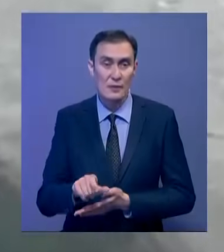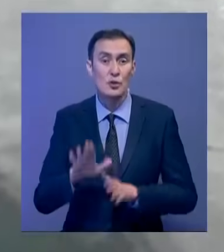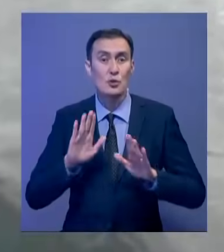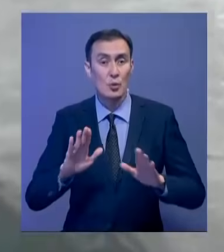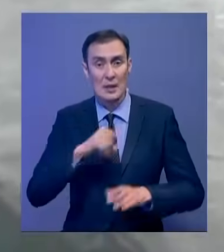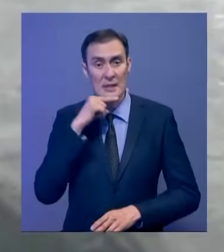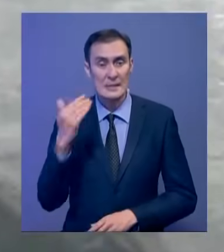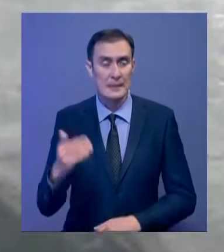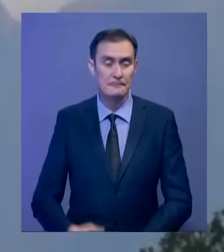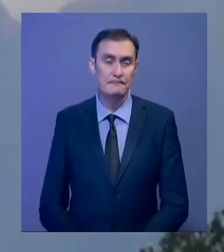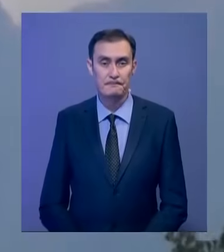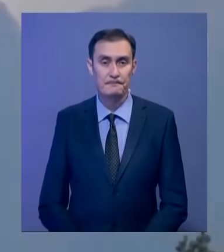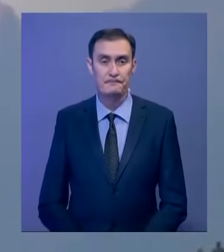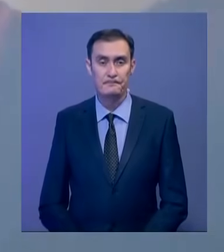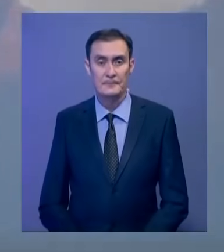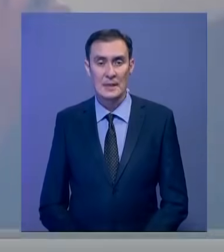России.